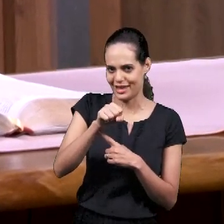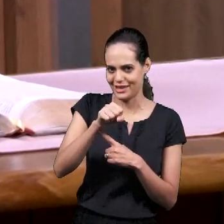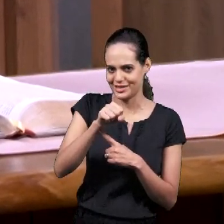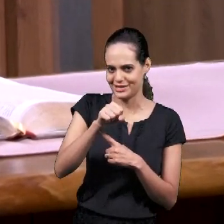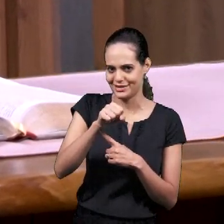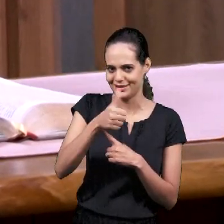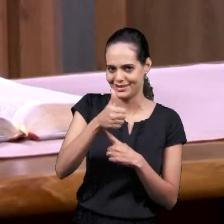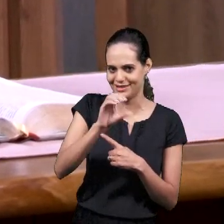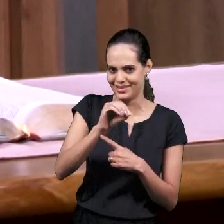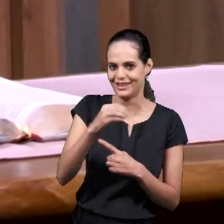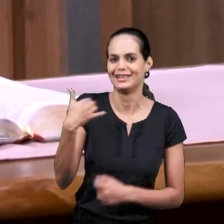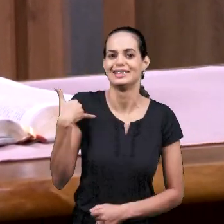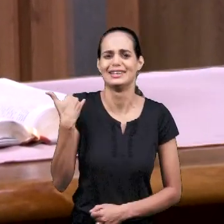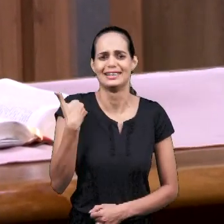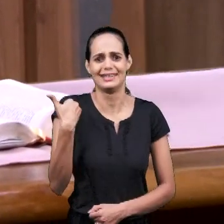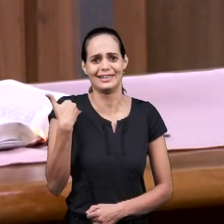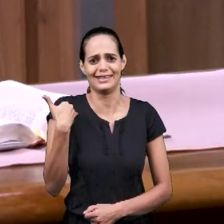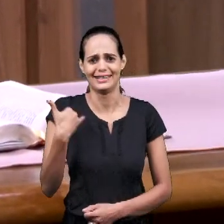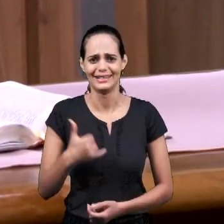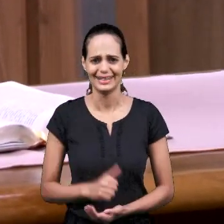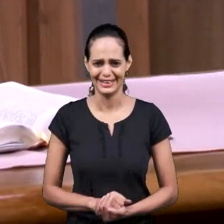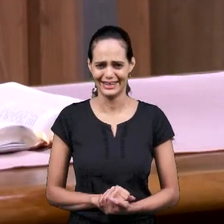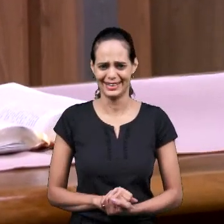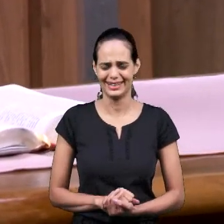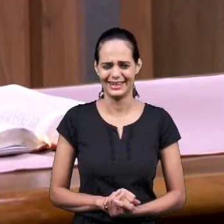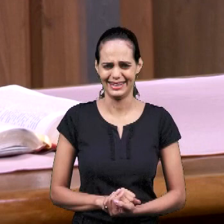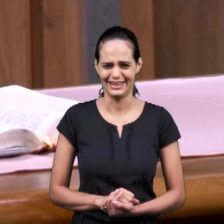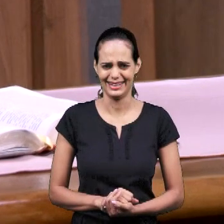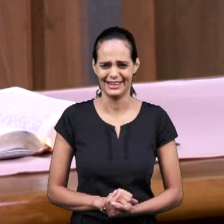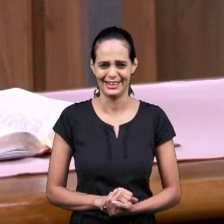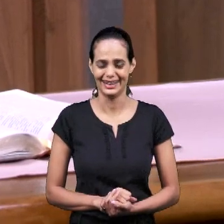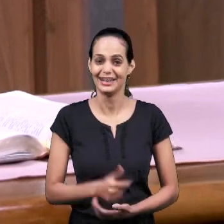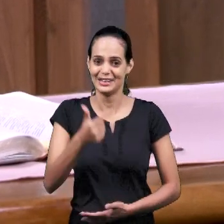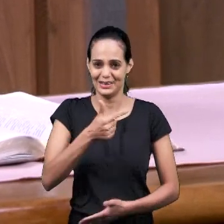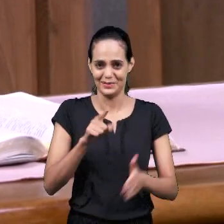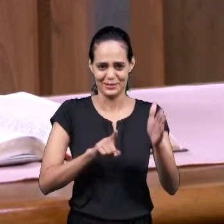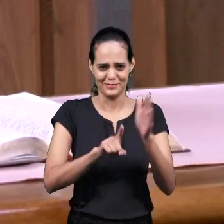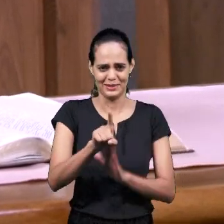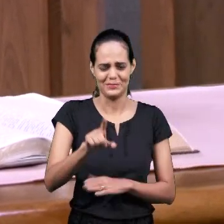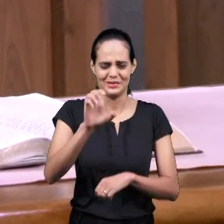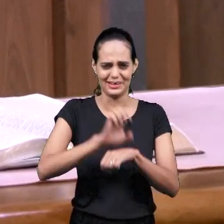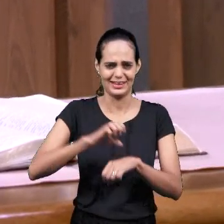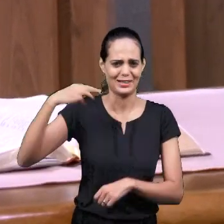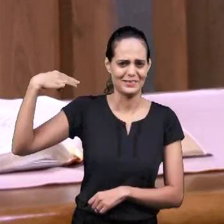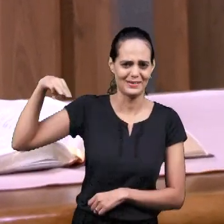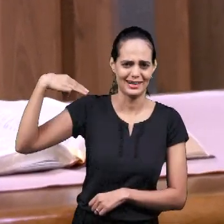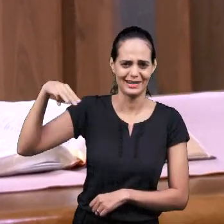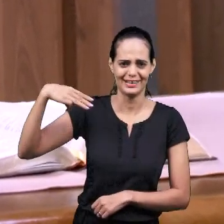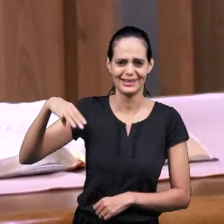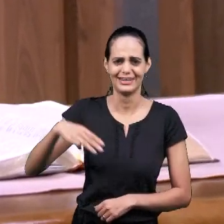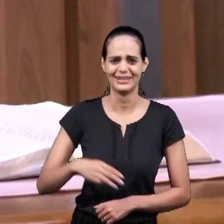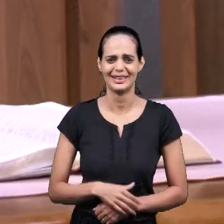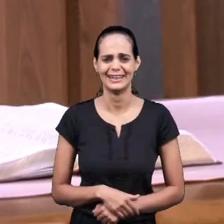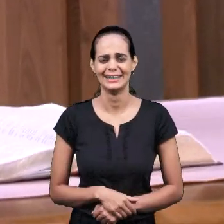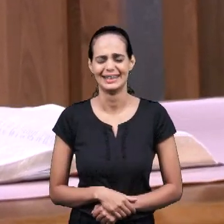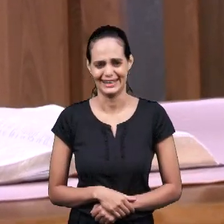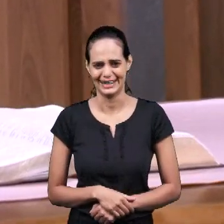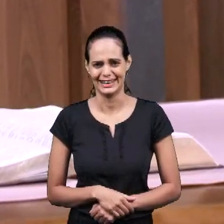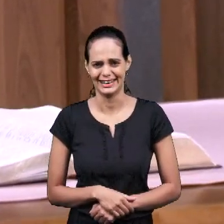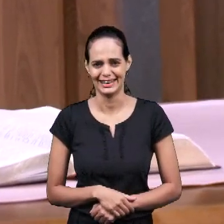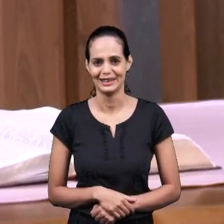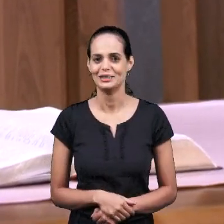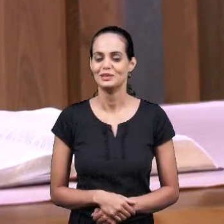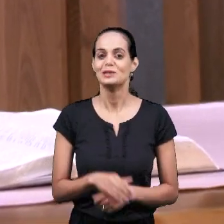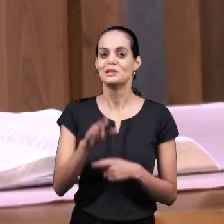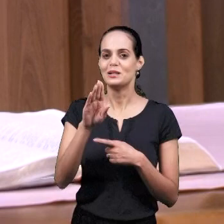la réponse à la première question. La deuxième question vient de l'État du Maranhão, ici au Brésil, où notre